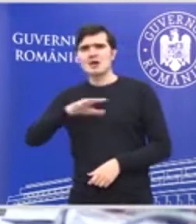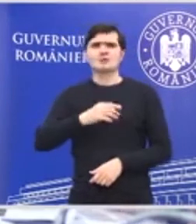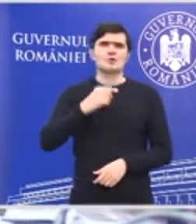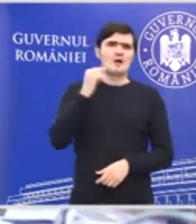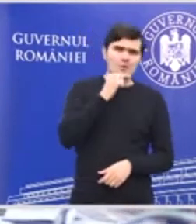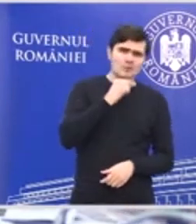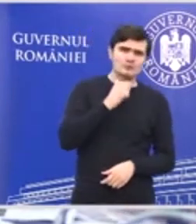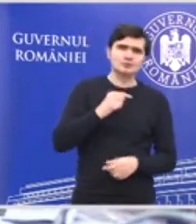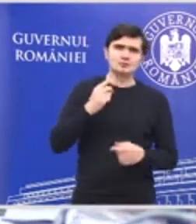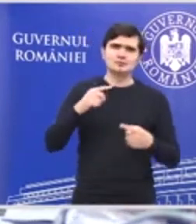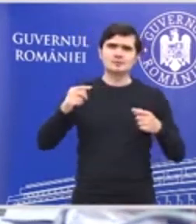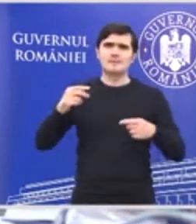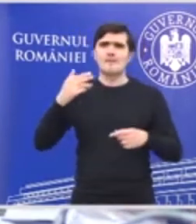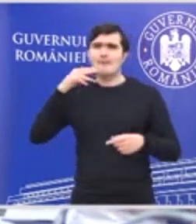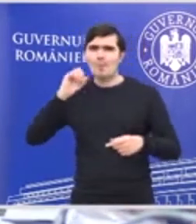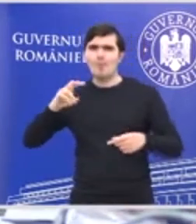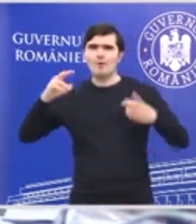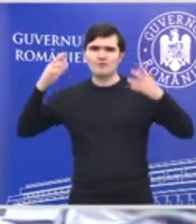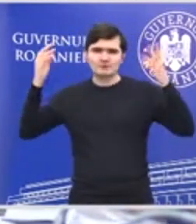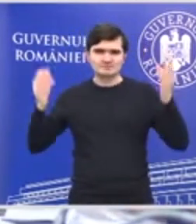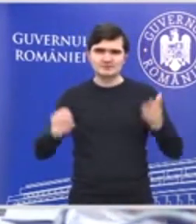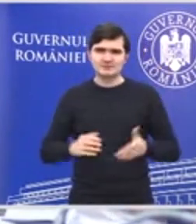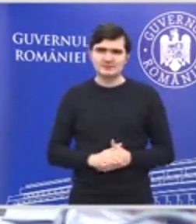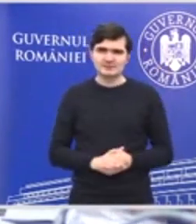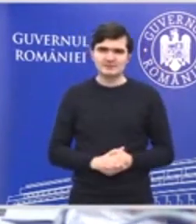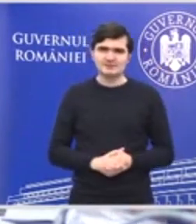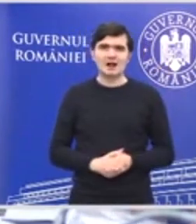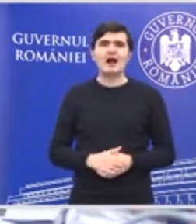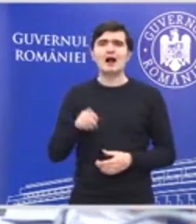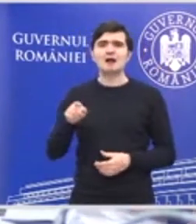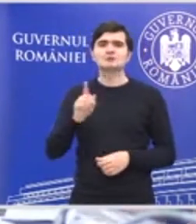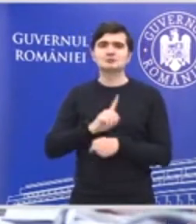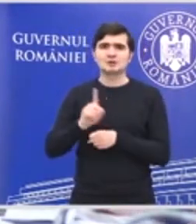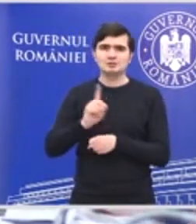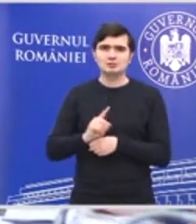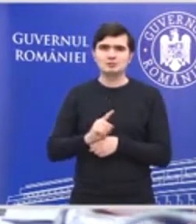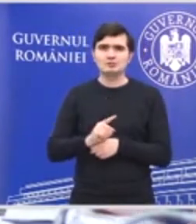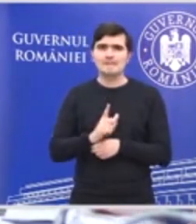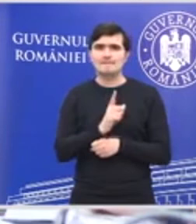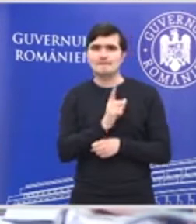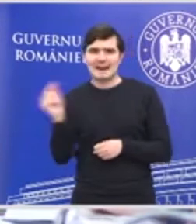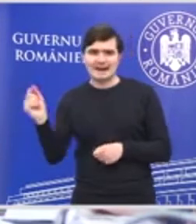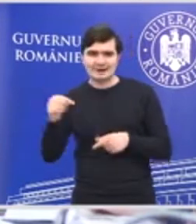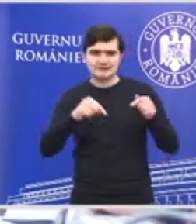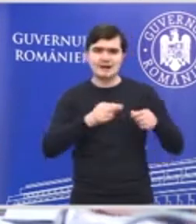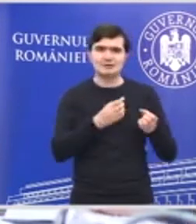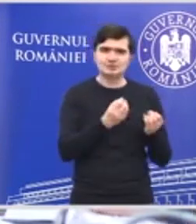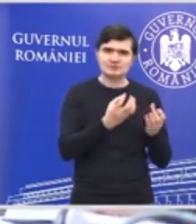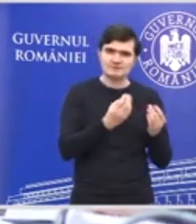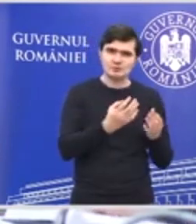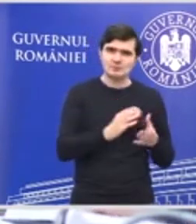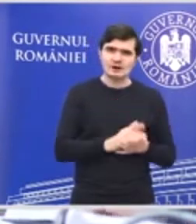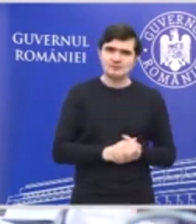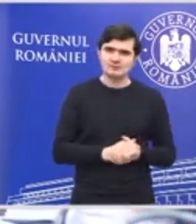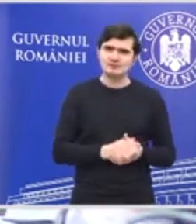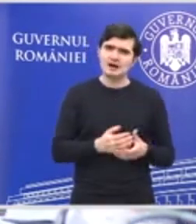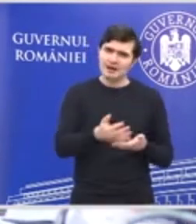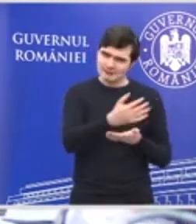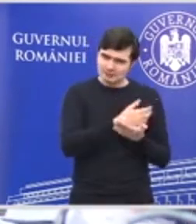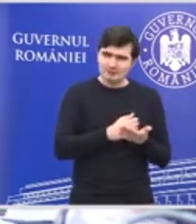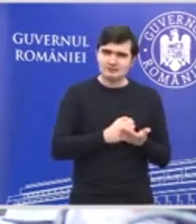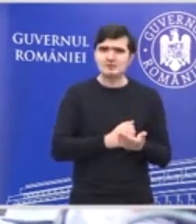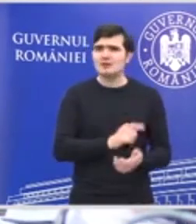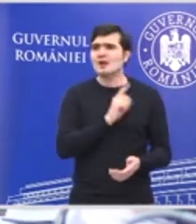și purpurii și tot felul, pleacă de la aceste informații care sunt colectate de